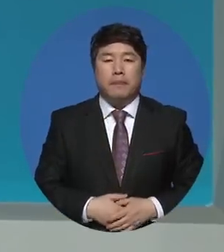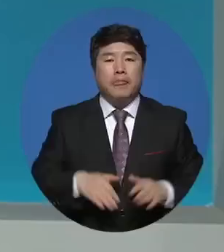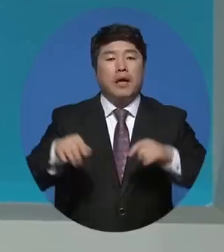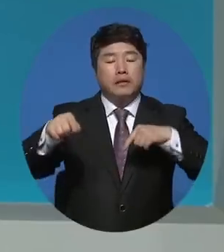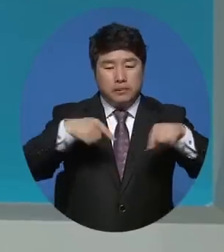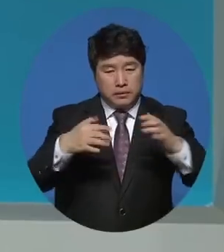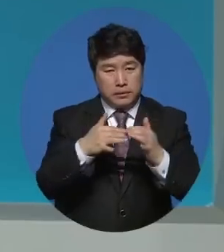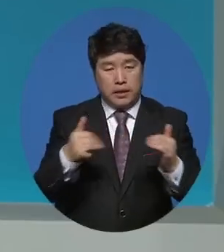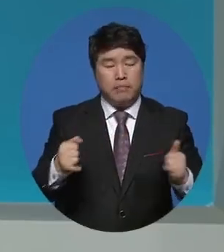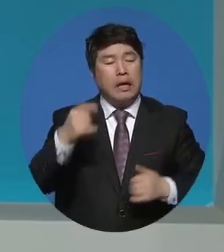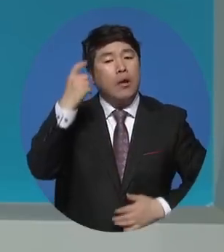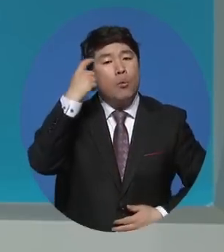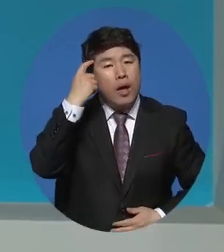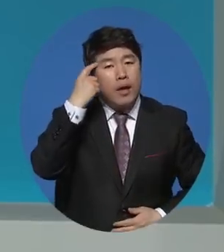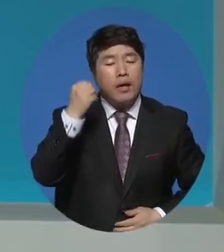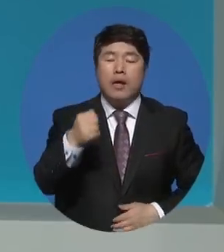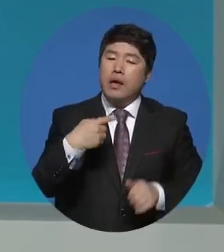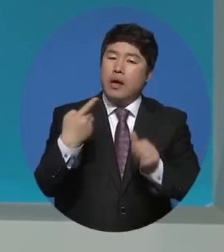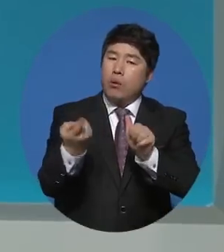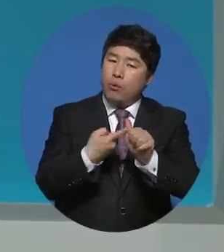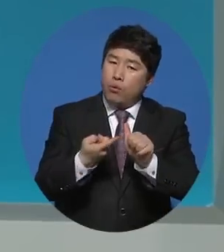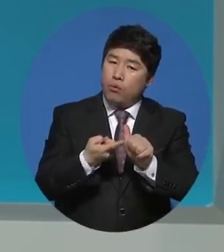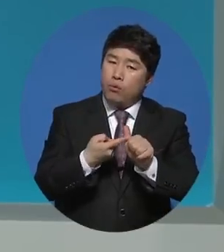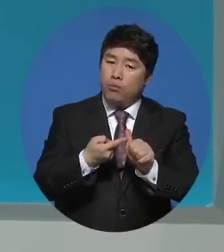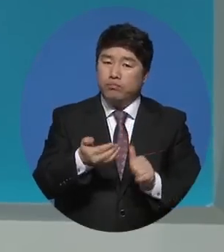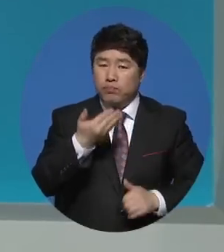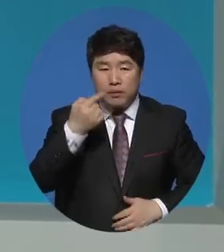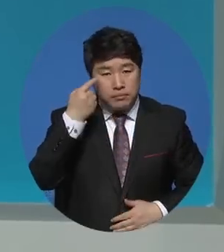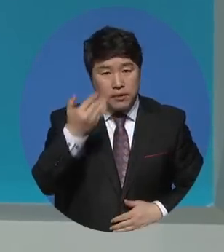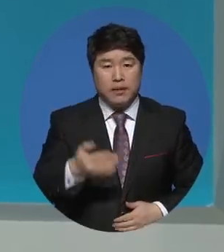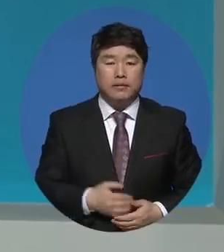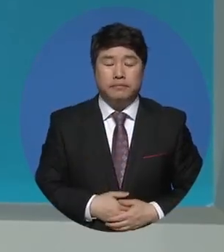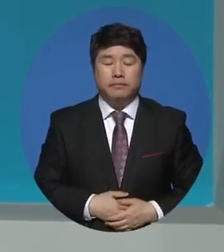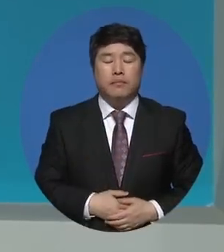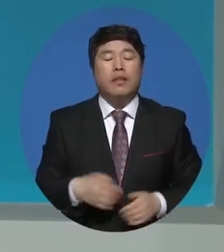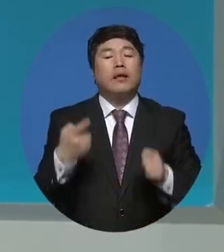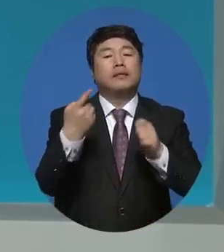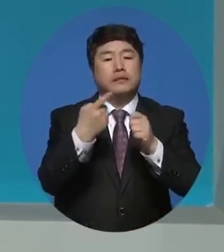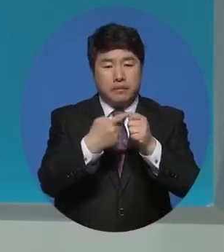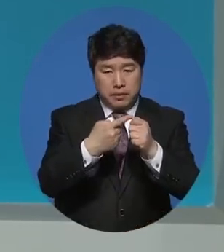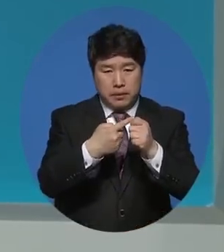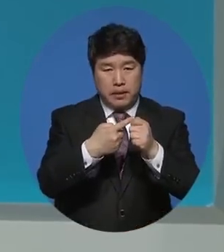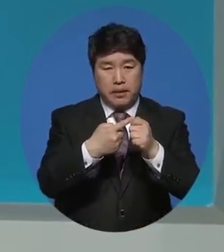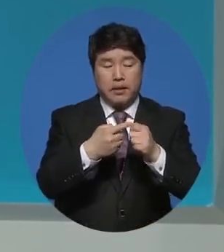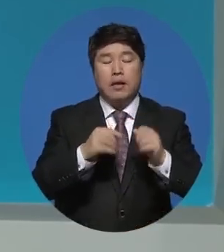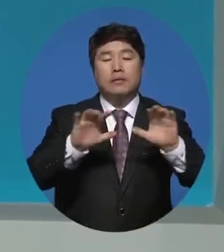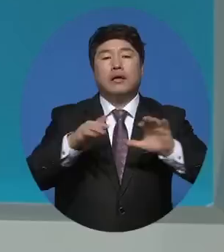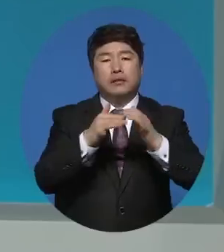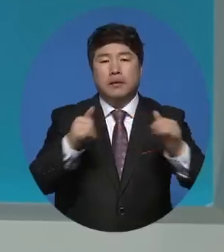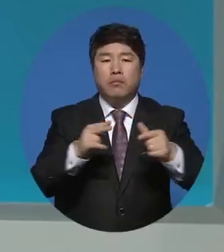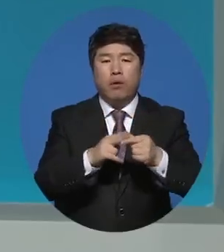정치인들이 왜 욕을 먹습니까 첫 번째는